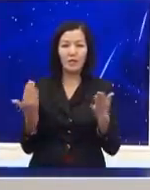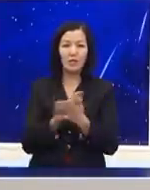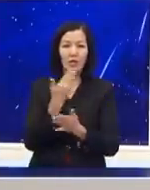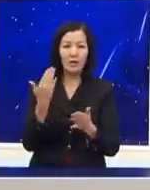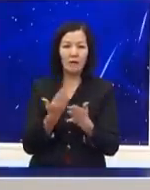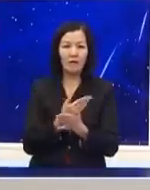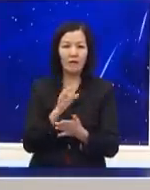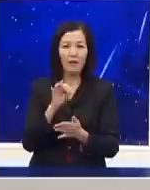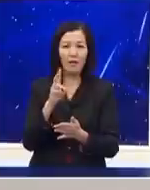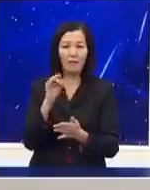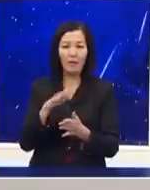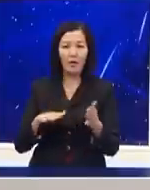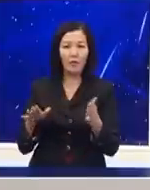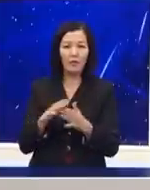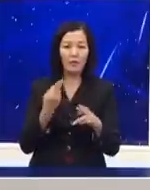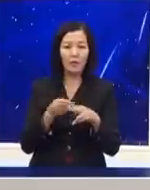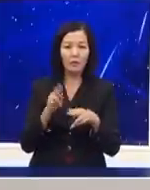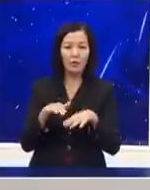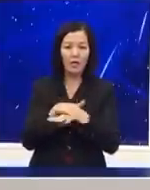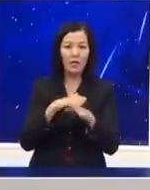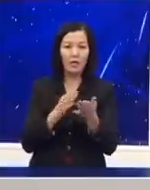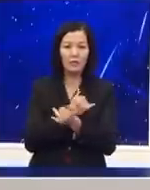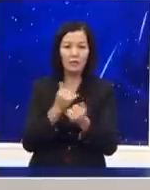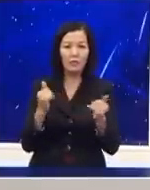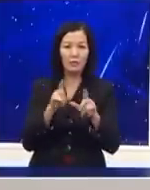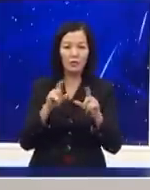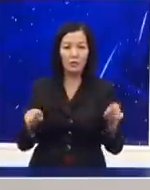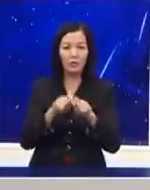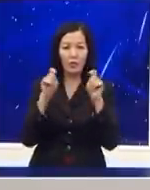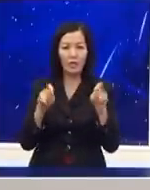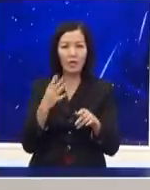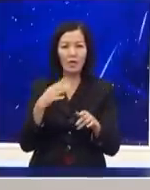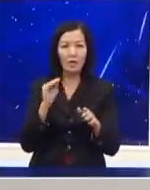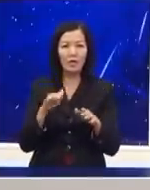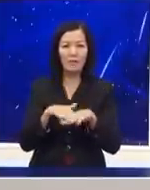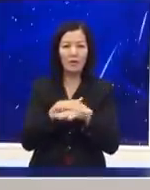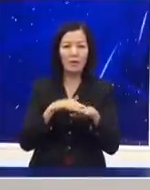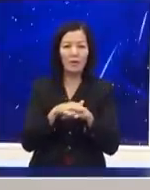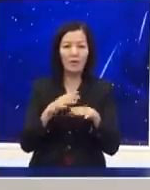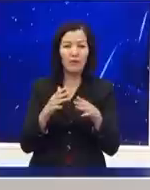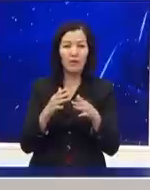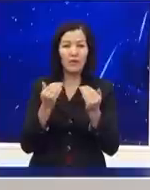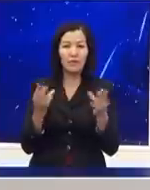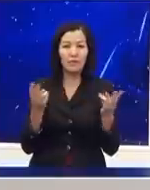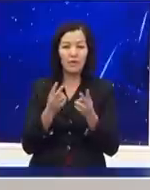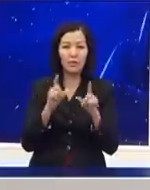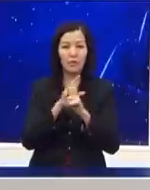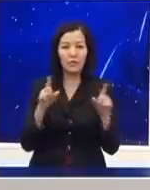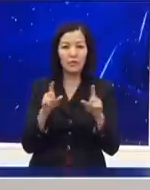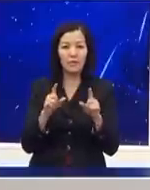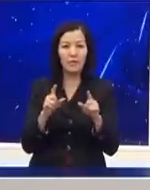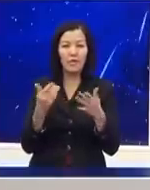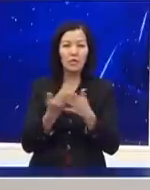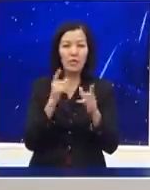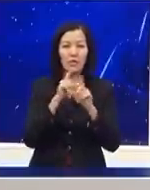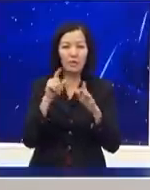Қуаныштары еселеніп жатыр. Райымбек ауданында сондай-ақ халыққа қызмет көрсету орталығы ашылды. 40 мыңнан аса халық бар аудан үшін қажетті қатынсан.